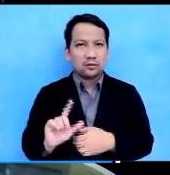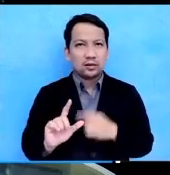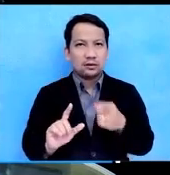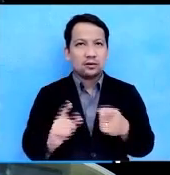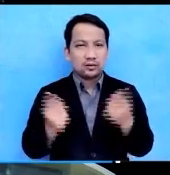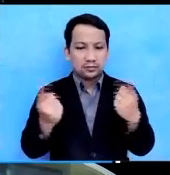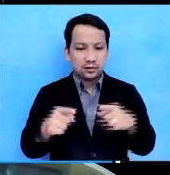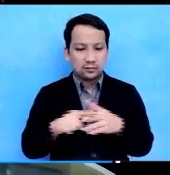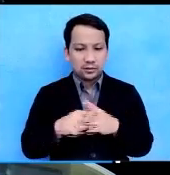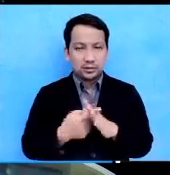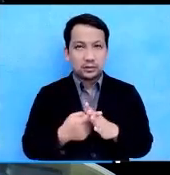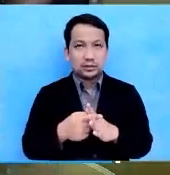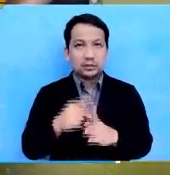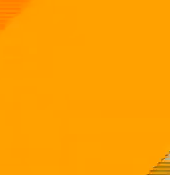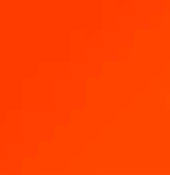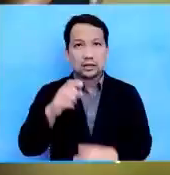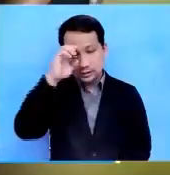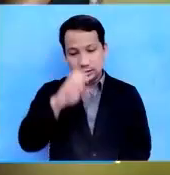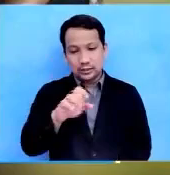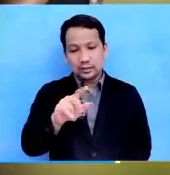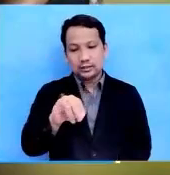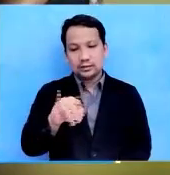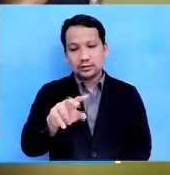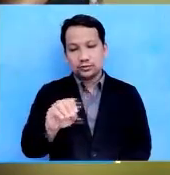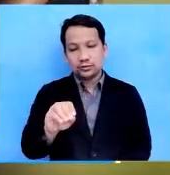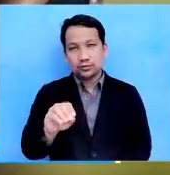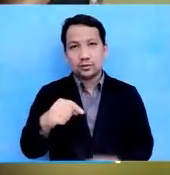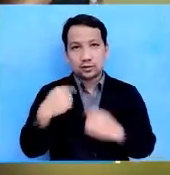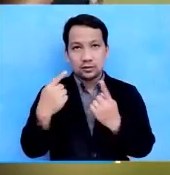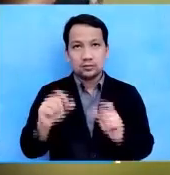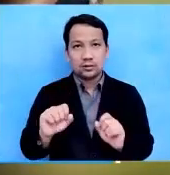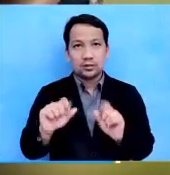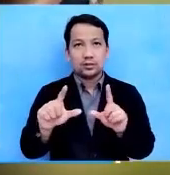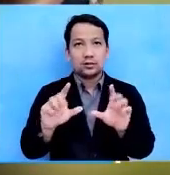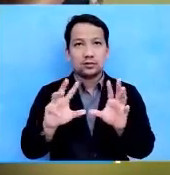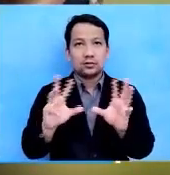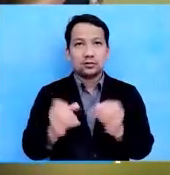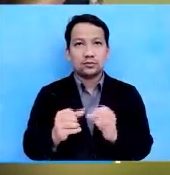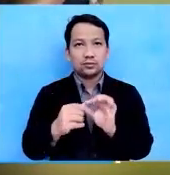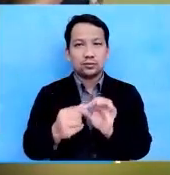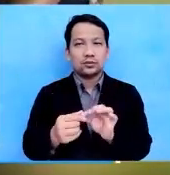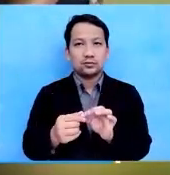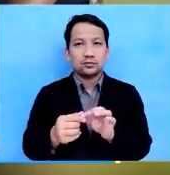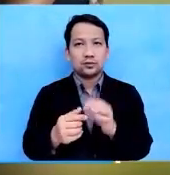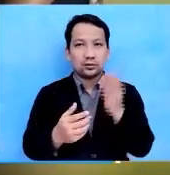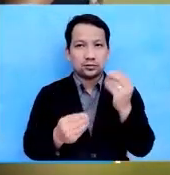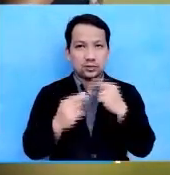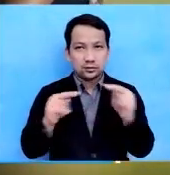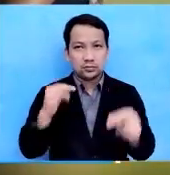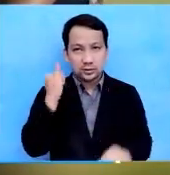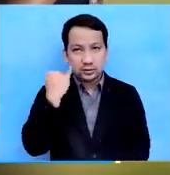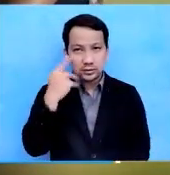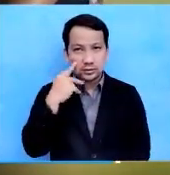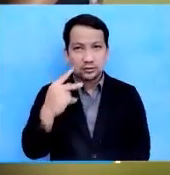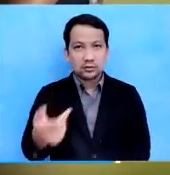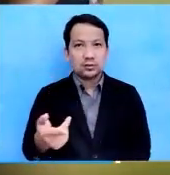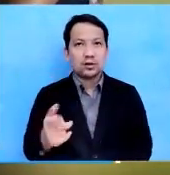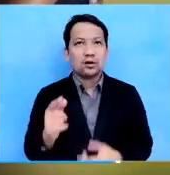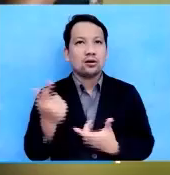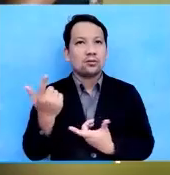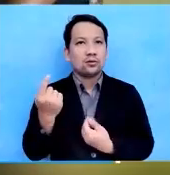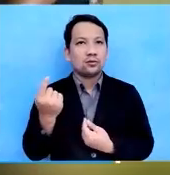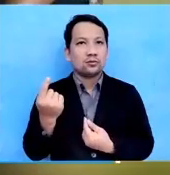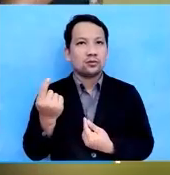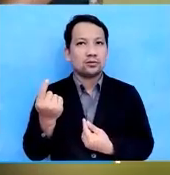na magsimula ang El Nino. Live mula sa Commonwealth Market, nasa frontline ng balitang yan si Justin Punsalang. Justin, kamusta